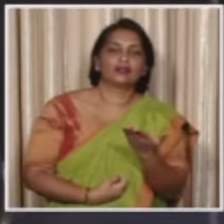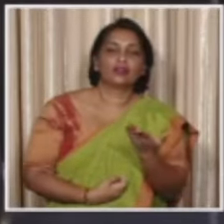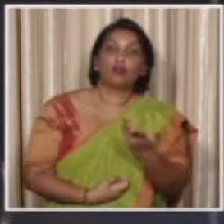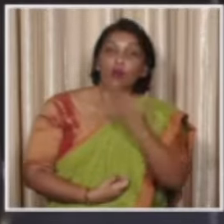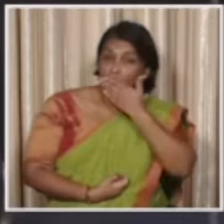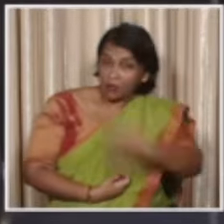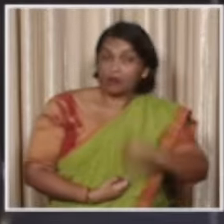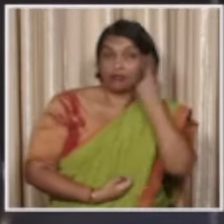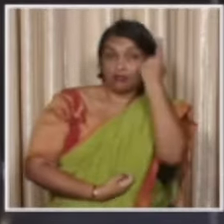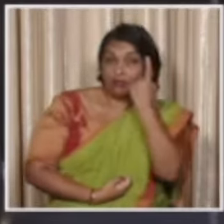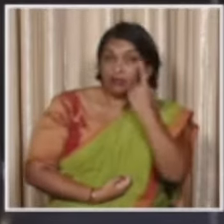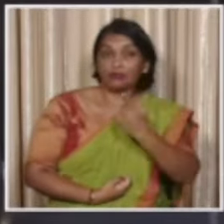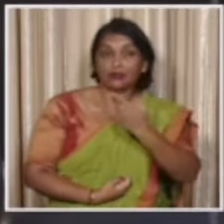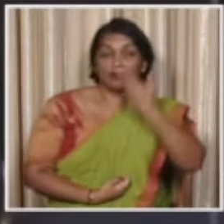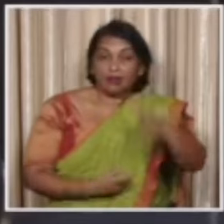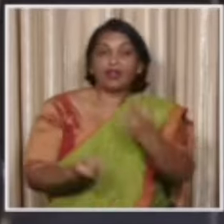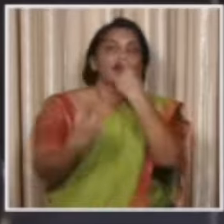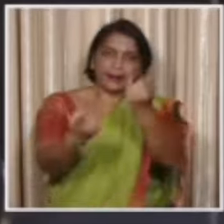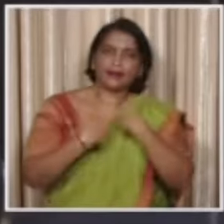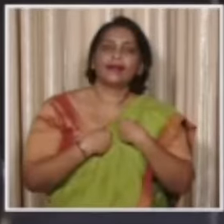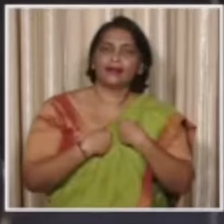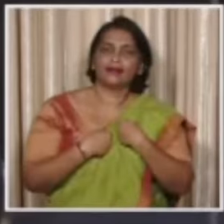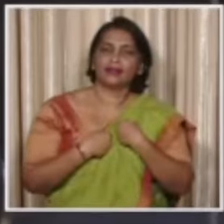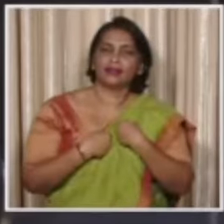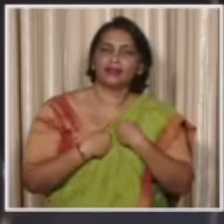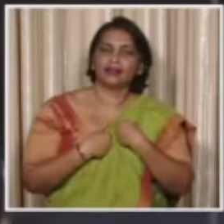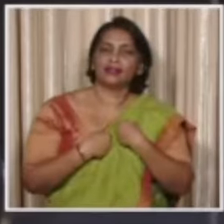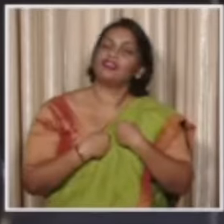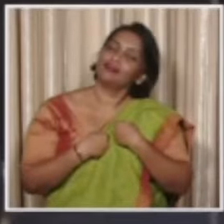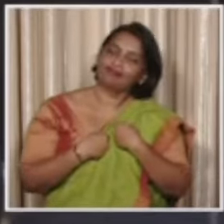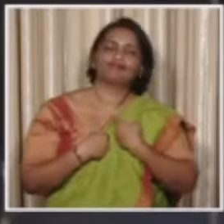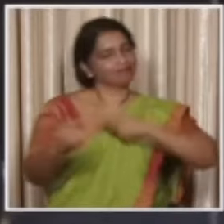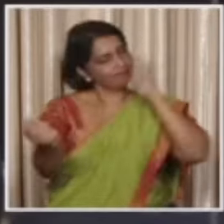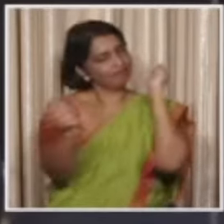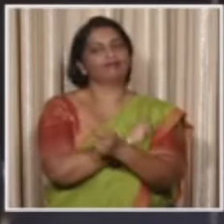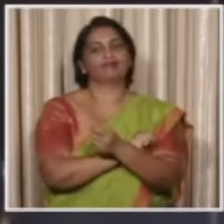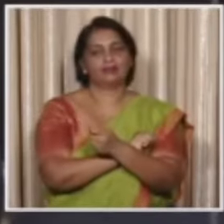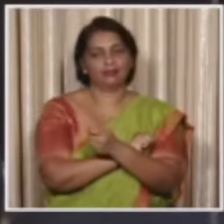ජගතෙක් උගතෙක් සූරියෙක් ඉන්නවනම් කියන්න අපි වෙනස් කරනවා